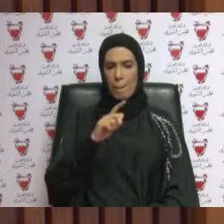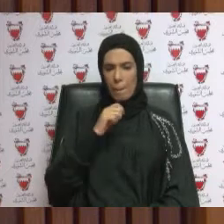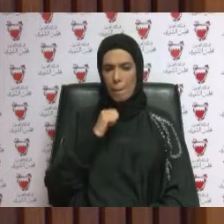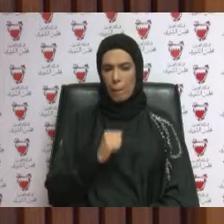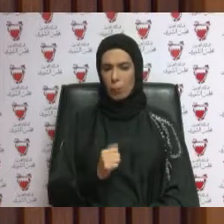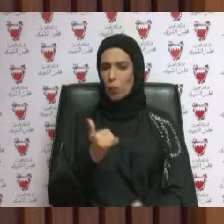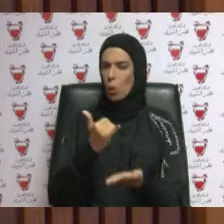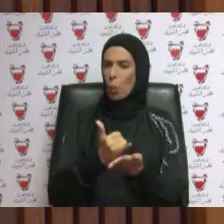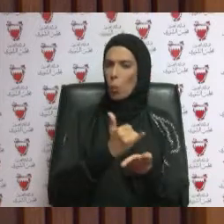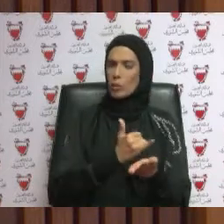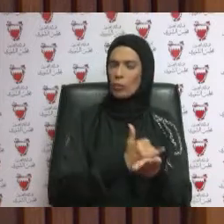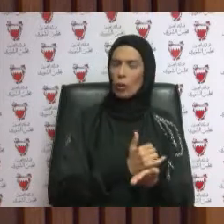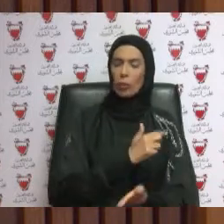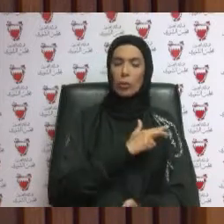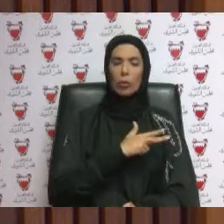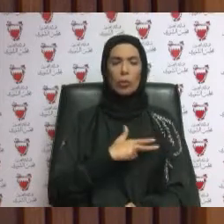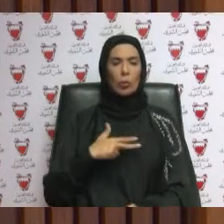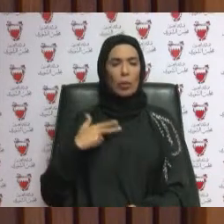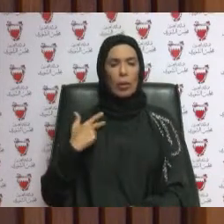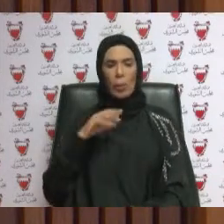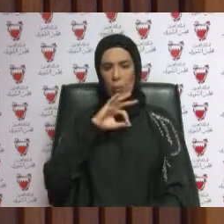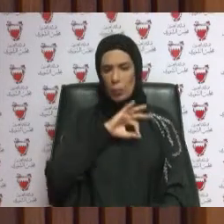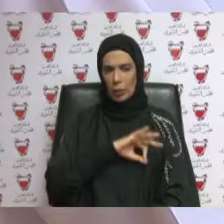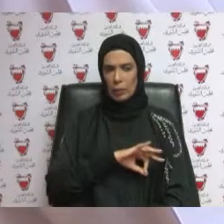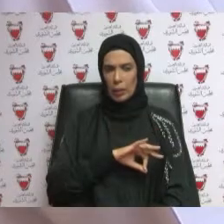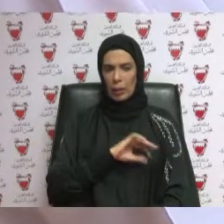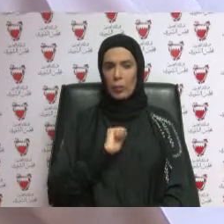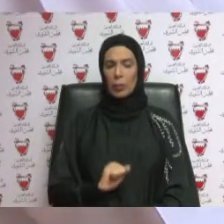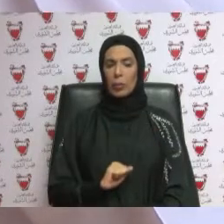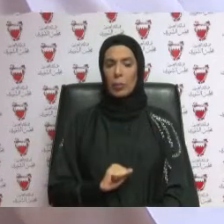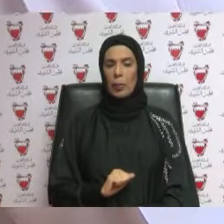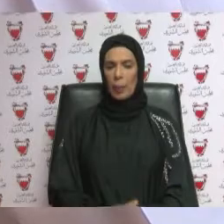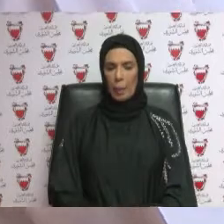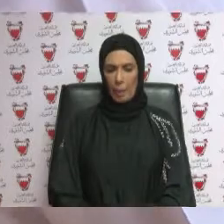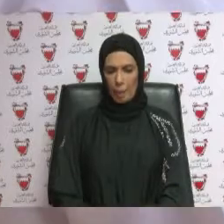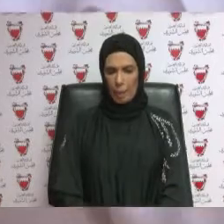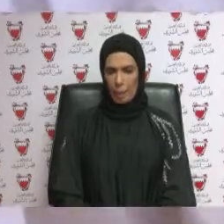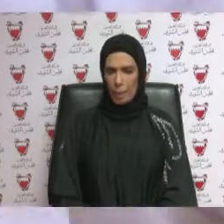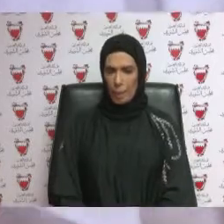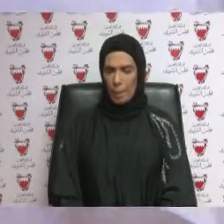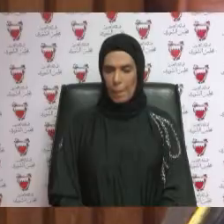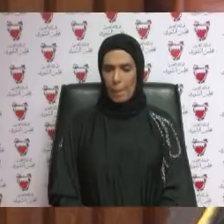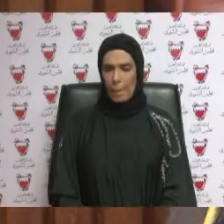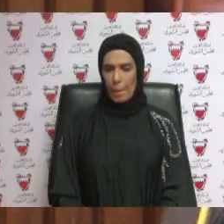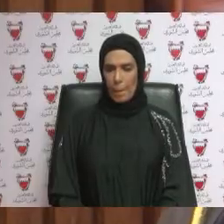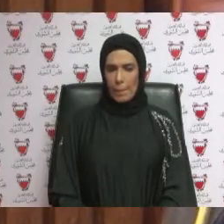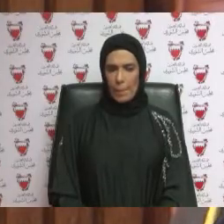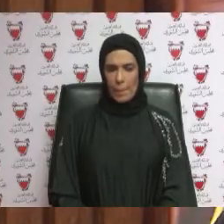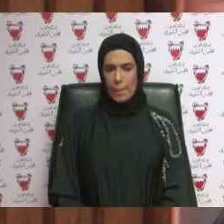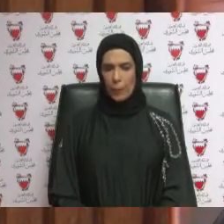المسؤولين بالحكومة الموقرة أن يستفيدوا من هذه التجربة الطيبة. وشكرا مع الرئيس.